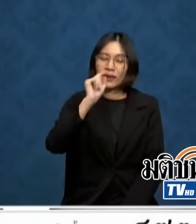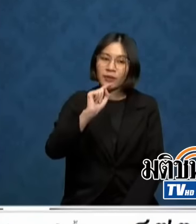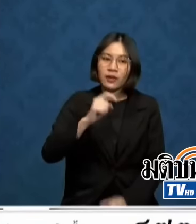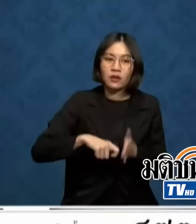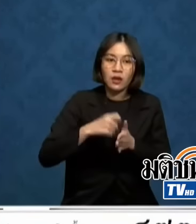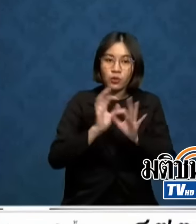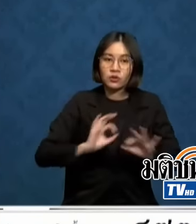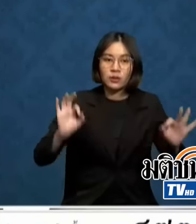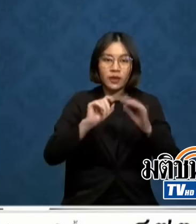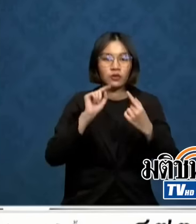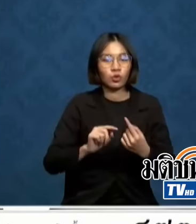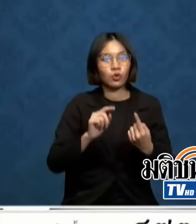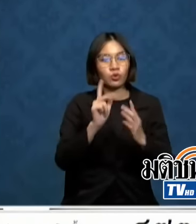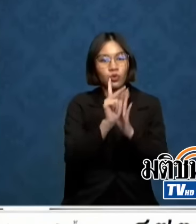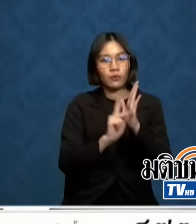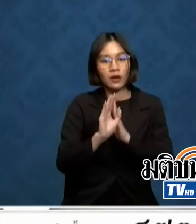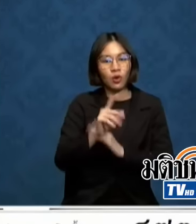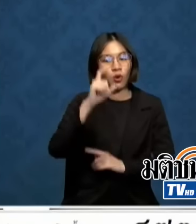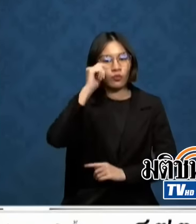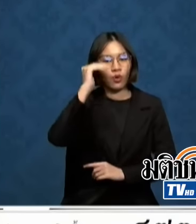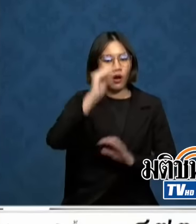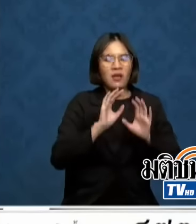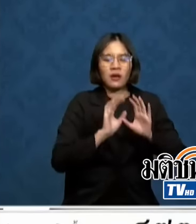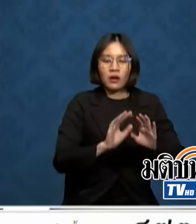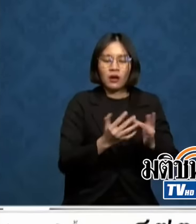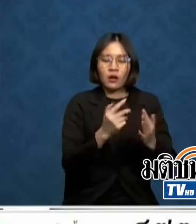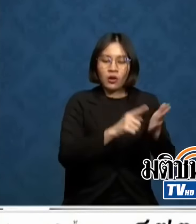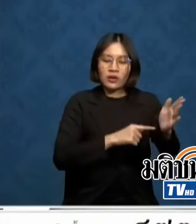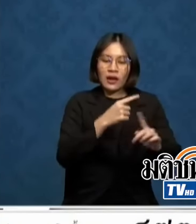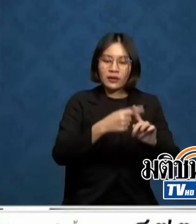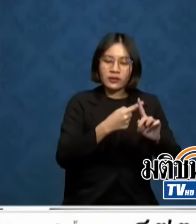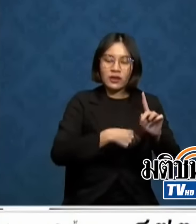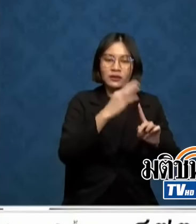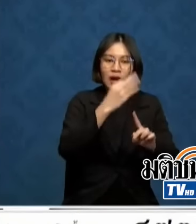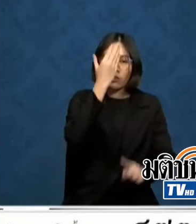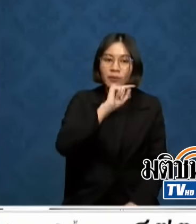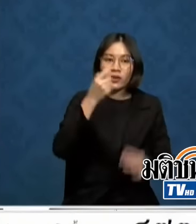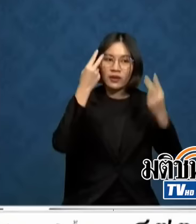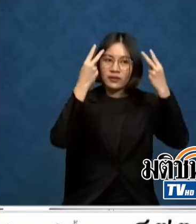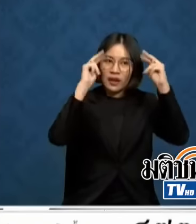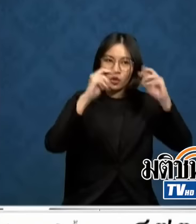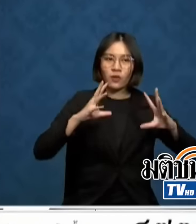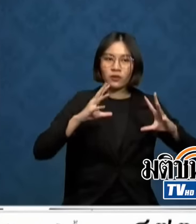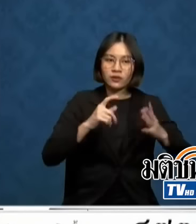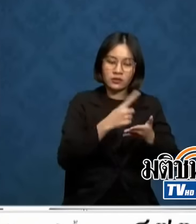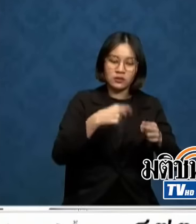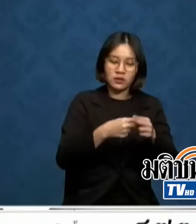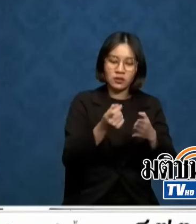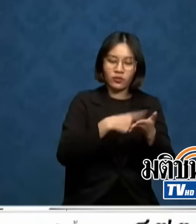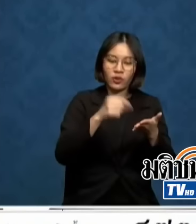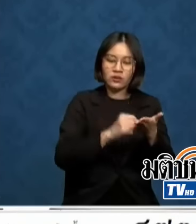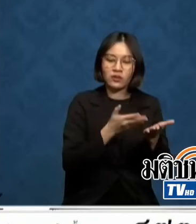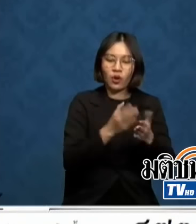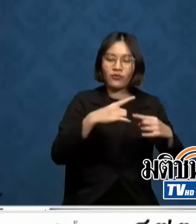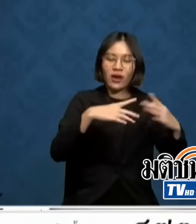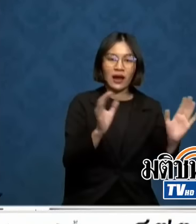ว่าเหตุผลหลักที่ร่างกฎหมายของคุณราสิมันนั้นถูกดองไว้เป็นเวลา 9เดือนก็เป็นเพียงเพราะนายกนั้นจะไม่ยอมเซ็นรับรองร่างกฎหมายของ